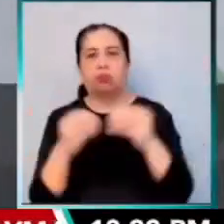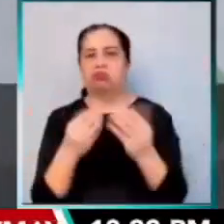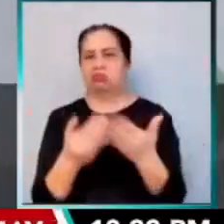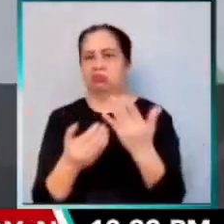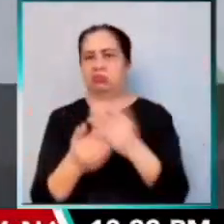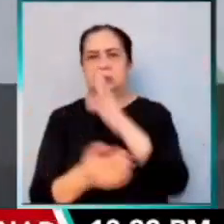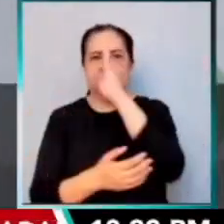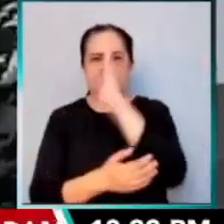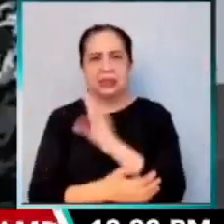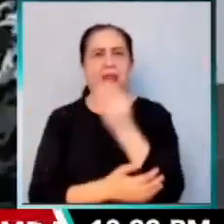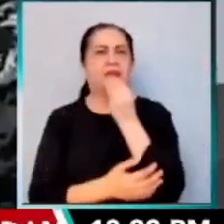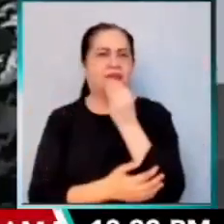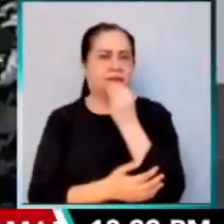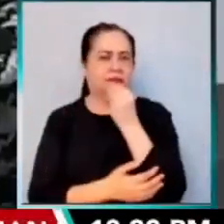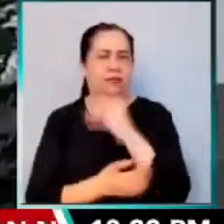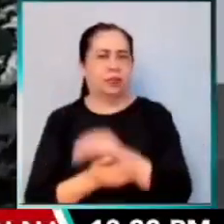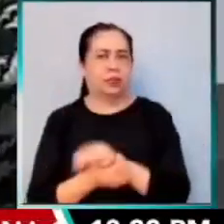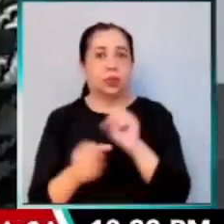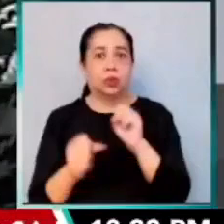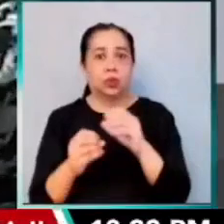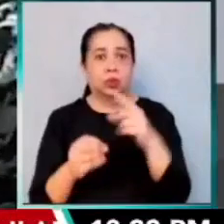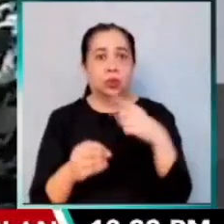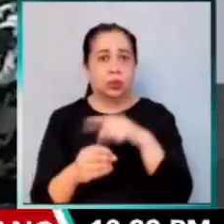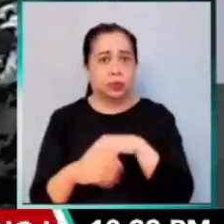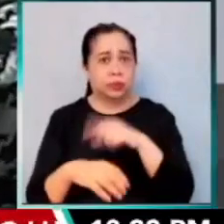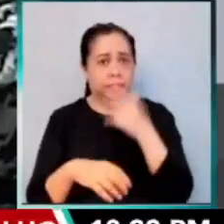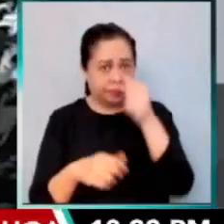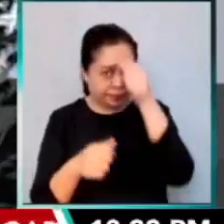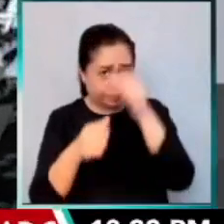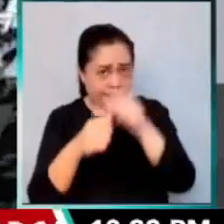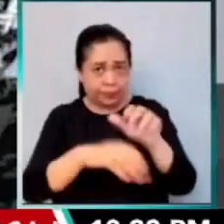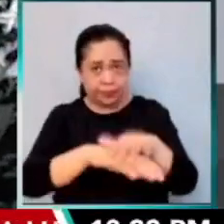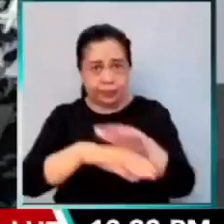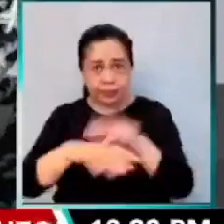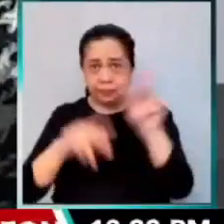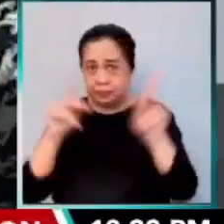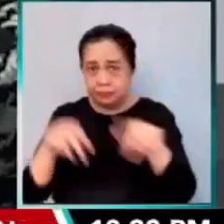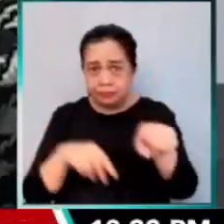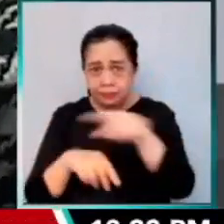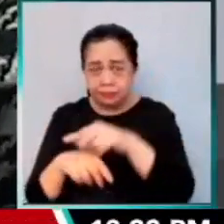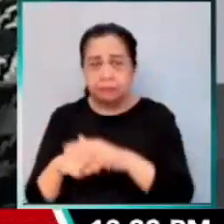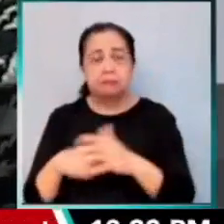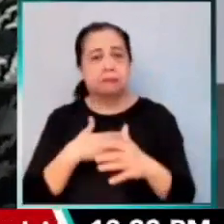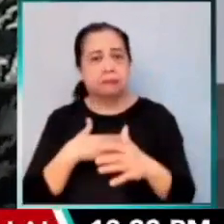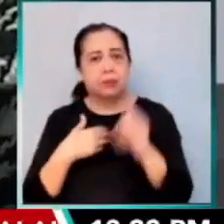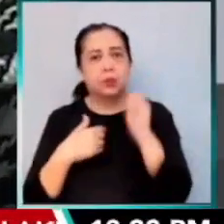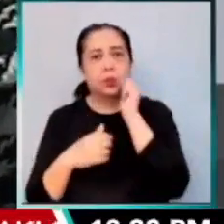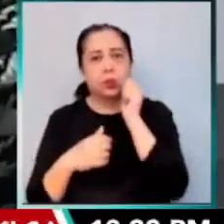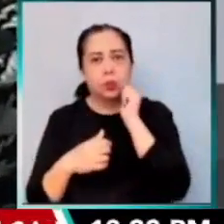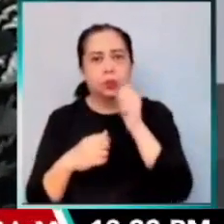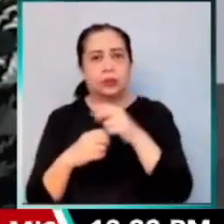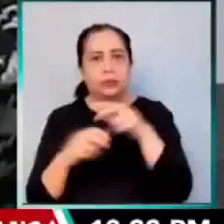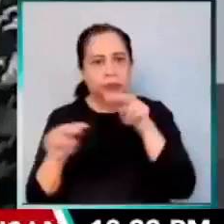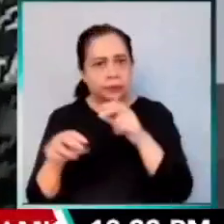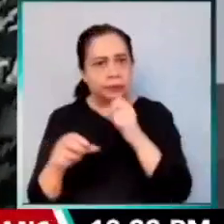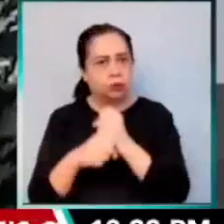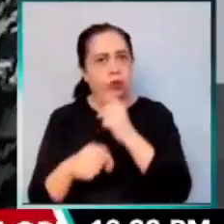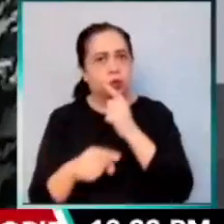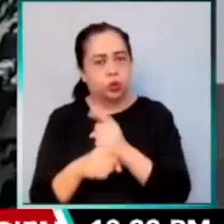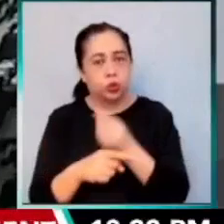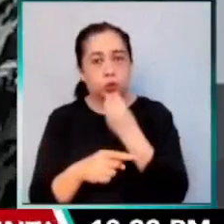ang pagkain. So kami po ay nagpapaalala sa ating mga kababayan, lagi po natin titiyakin na ang atin